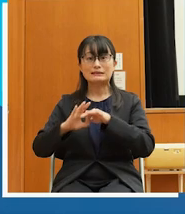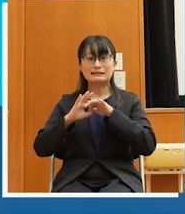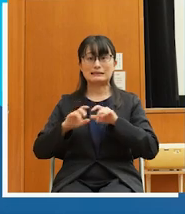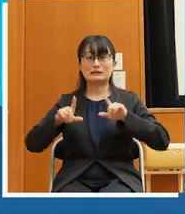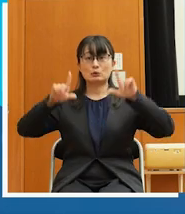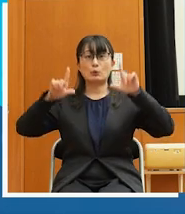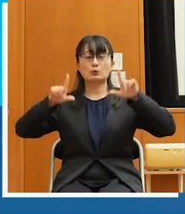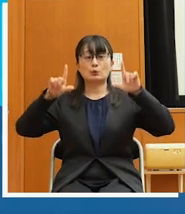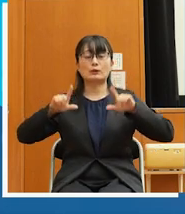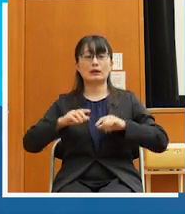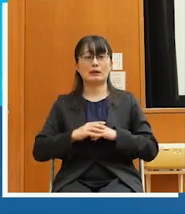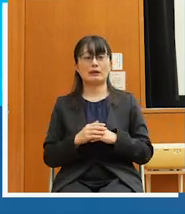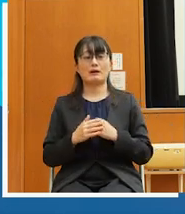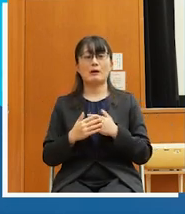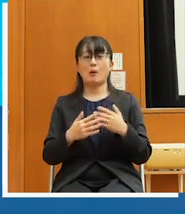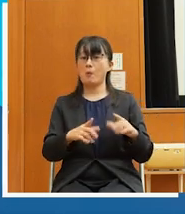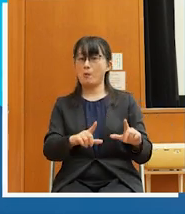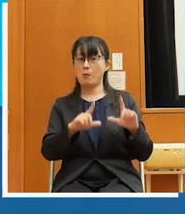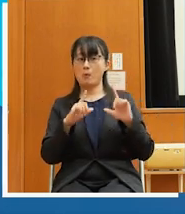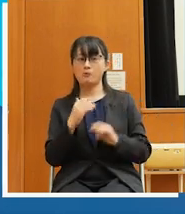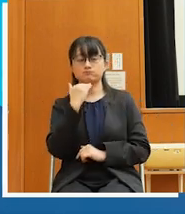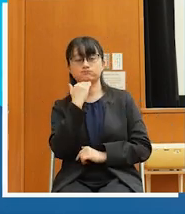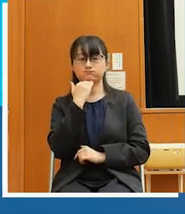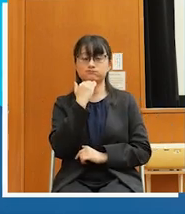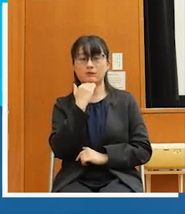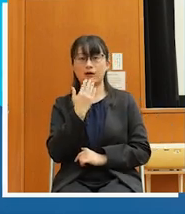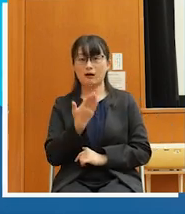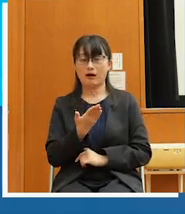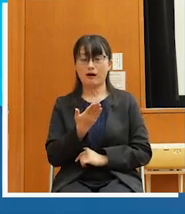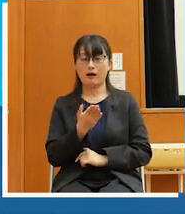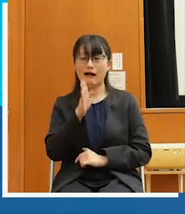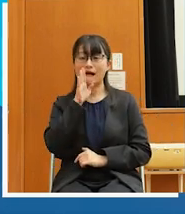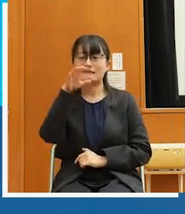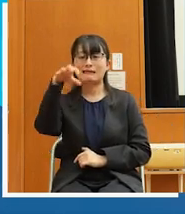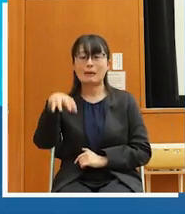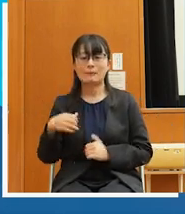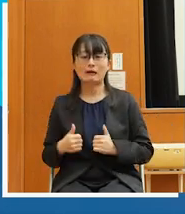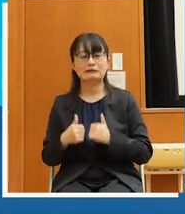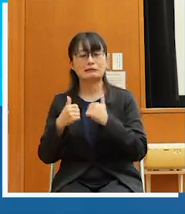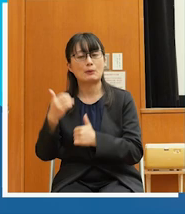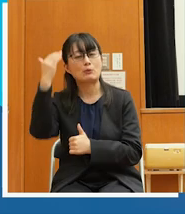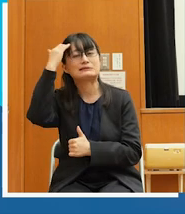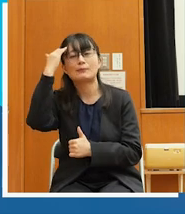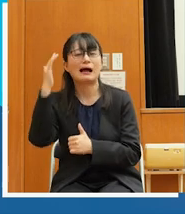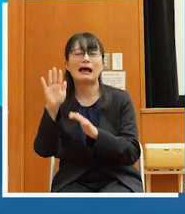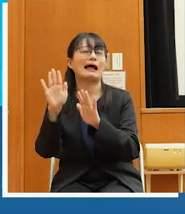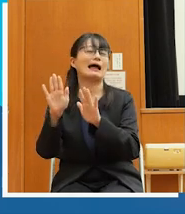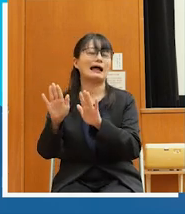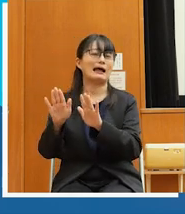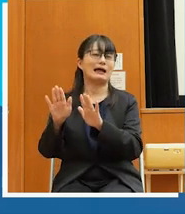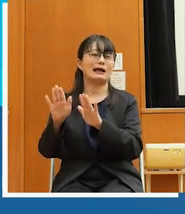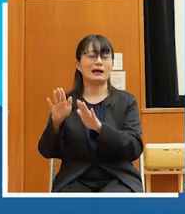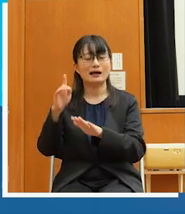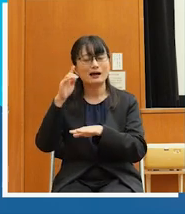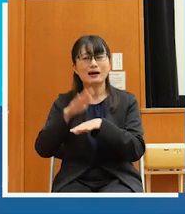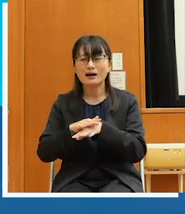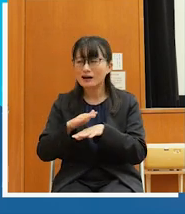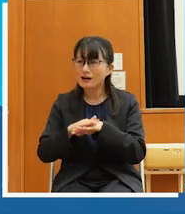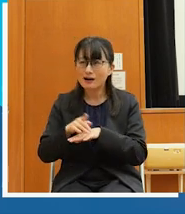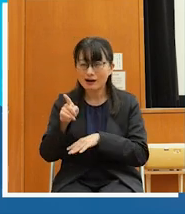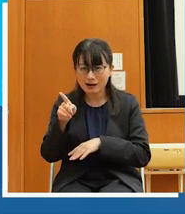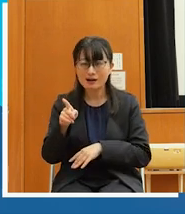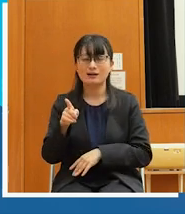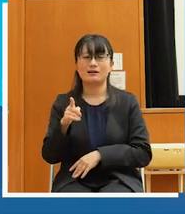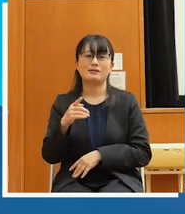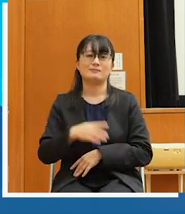上がってくる守ってるんだえ実際に現場行くと邪魔になるか行くんじゃないというよなことをですね言ってるんでしょうかていうことなんですよねそこに